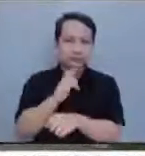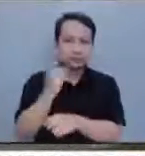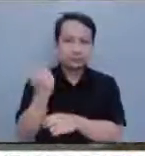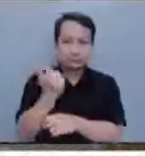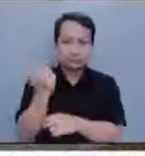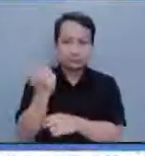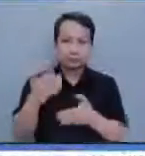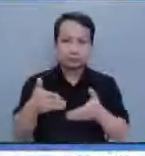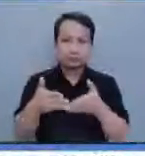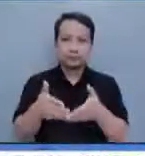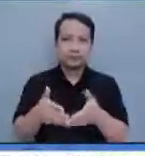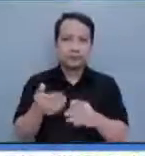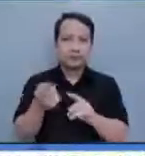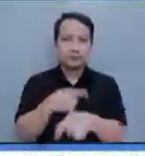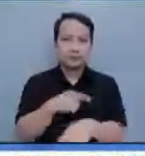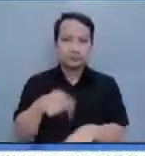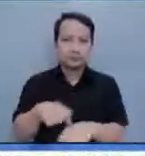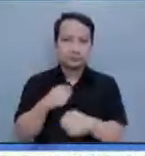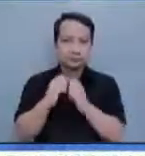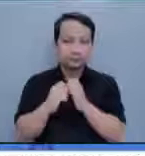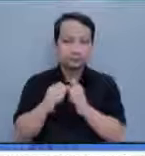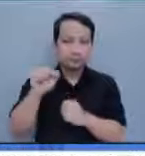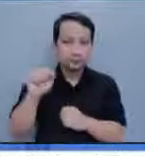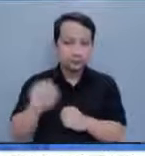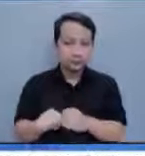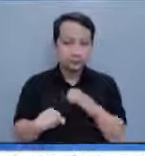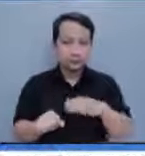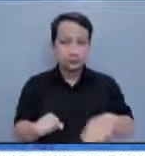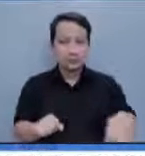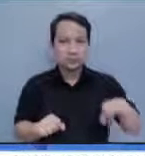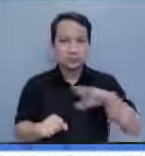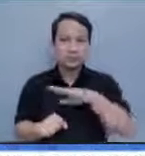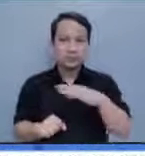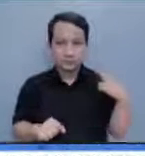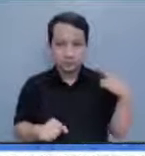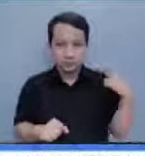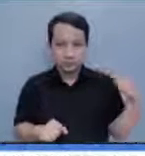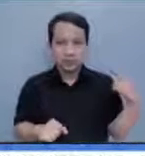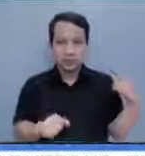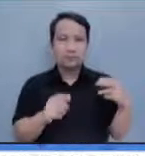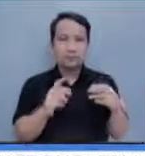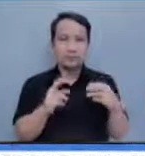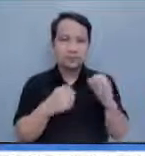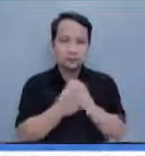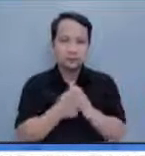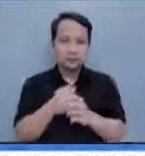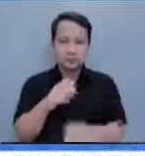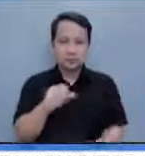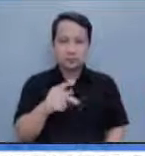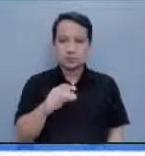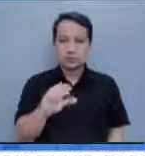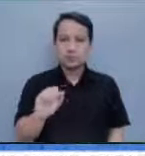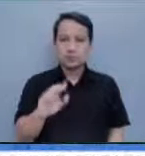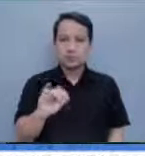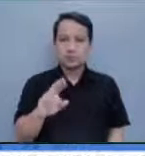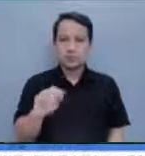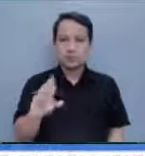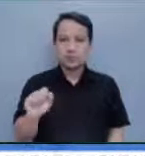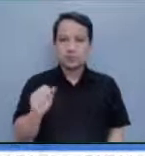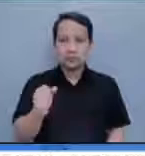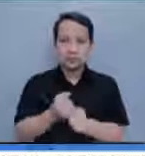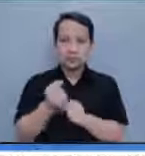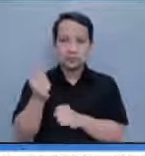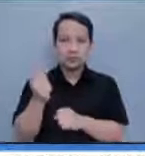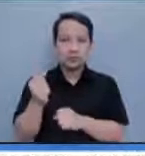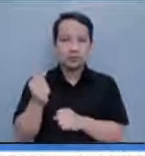ruta. Mula sa EDSA Southbound, kailangan kumanan ang mga motorista sa Scout Borromeo Street, derecho ng